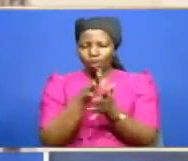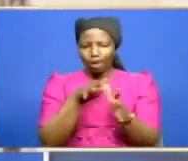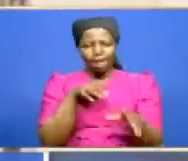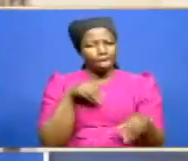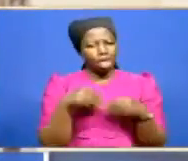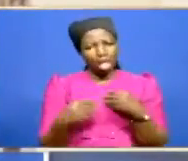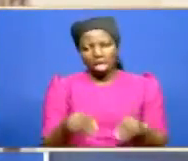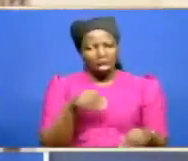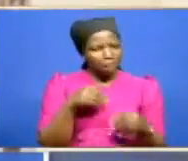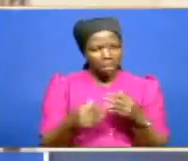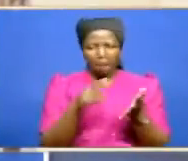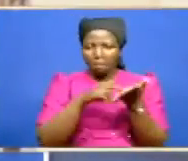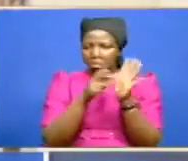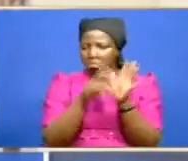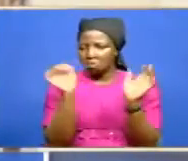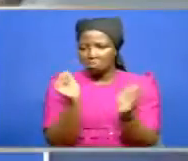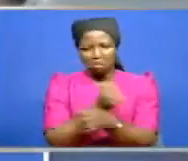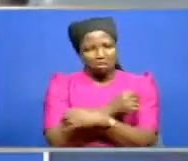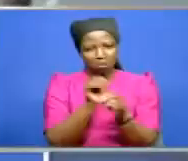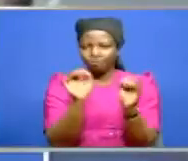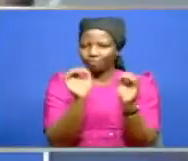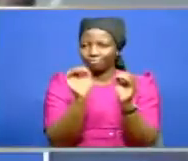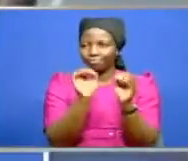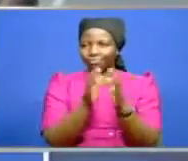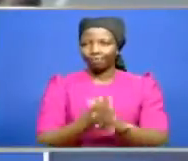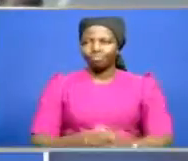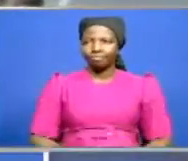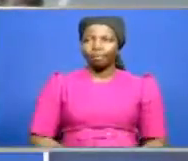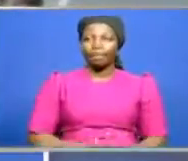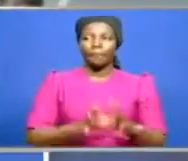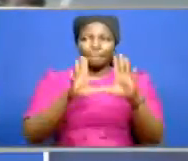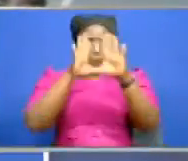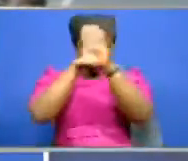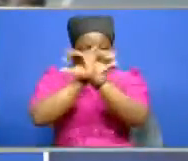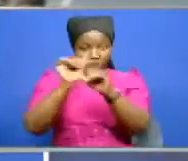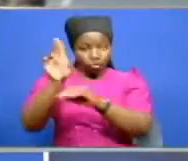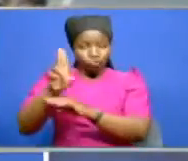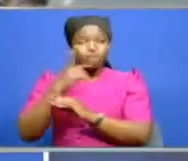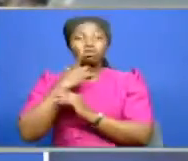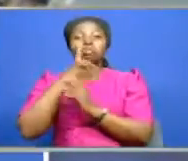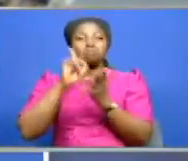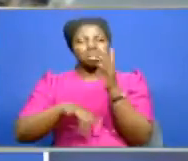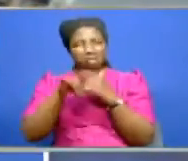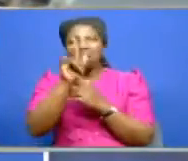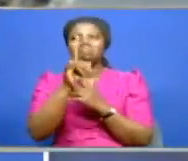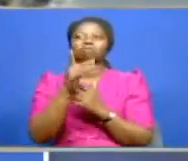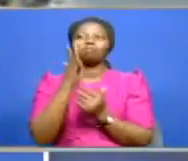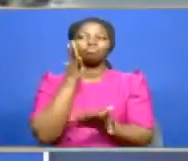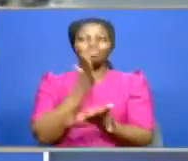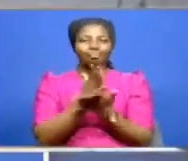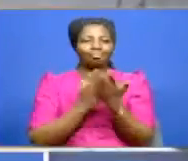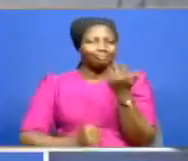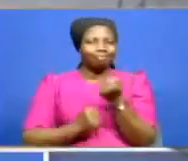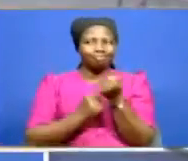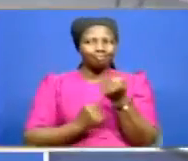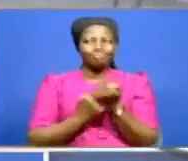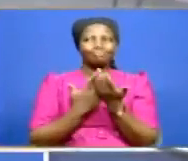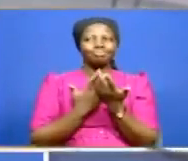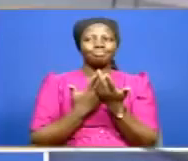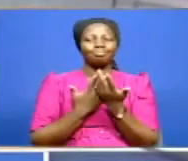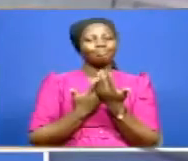not inability. Rais Kenyatta alisema kuwa akiwa mdhamini wa chama cha wanasayansi chipukizi